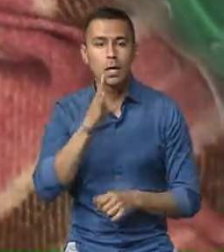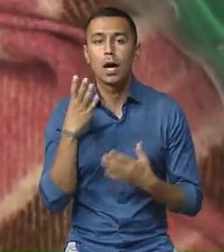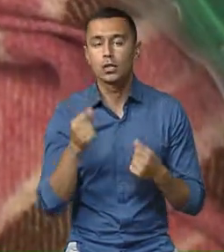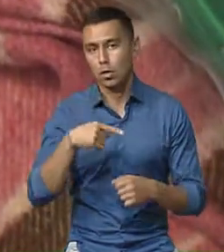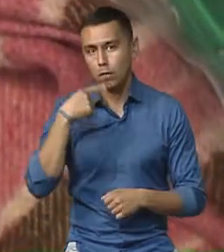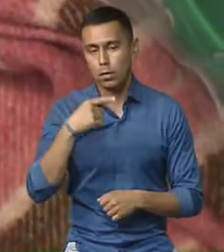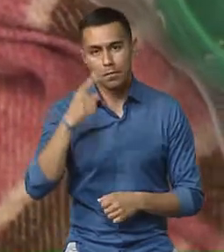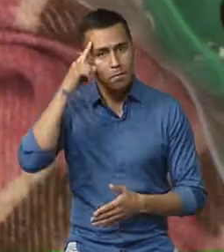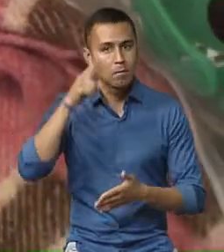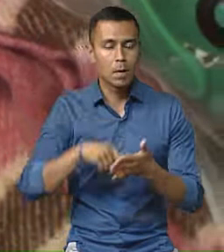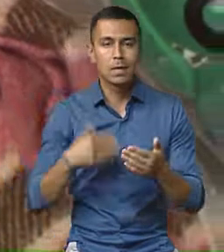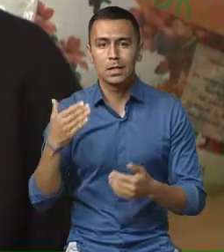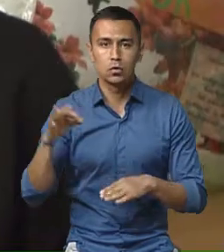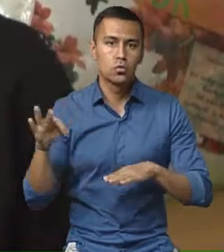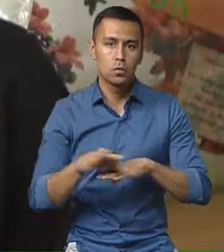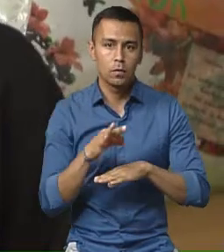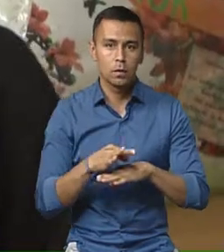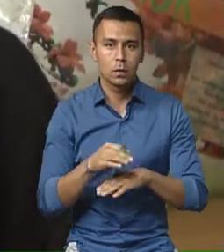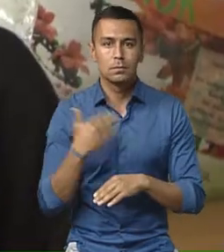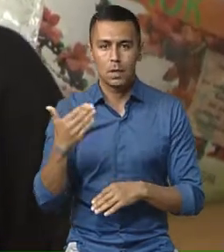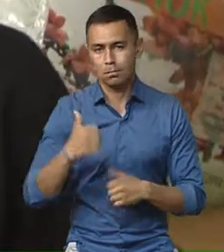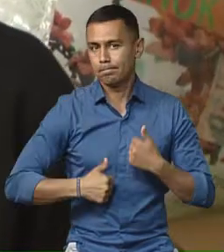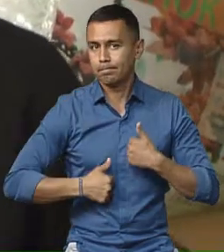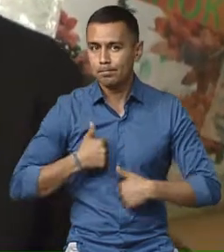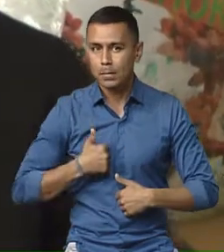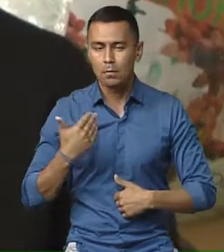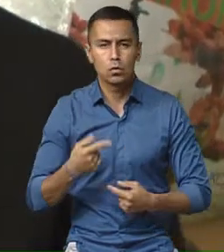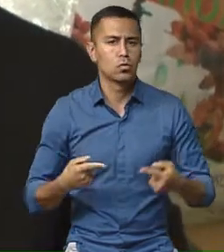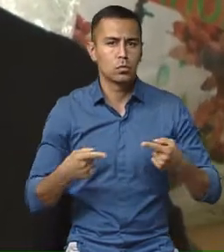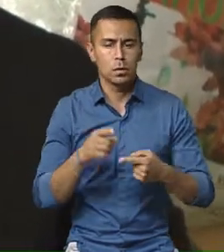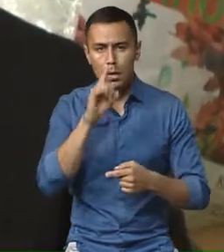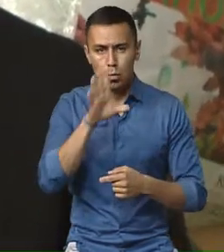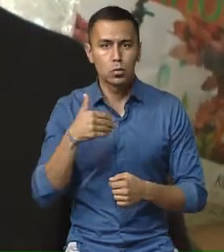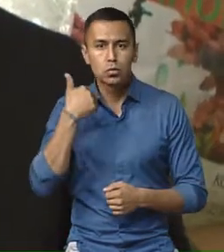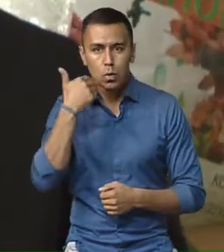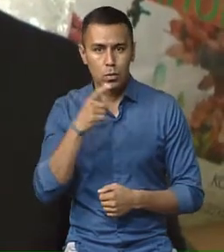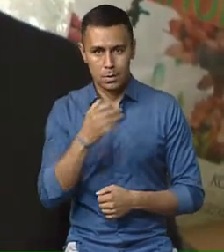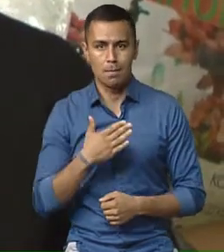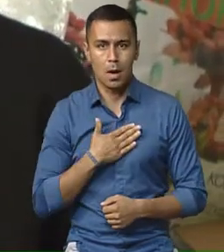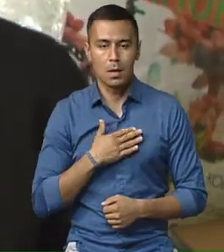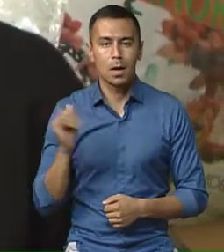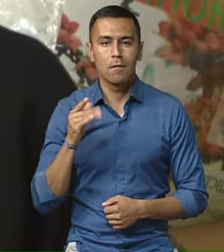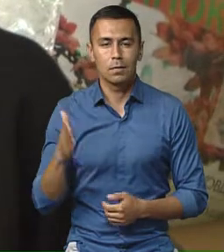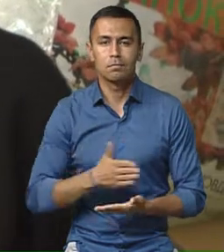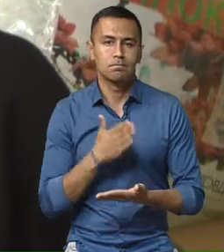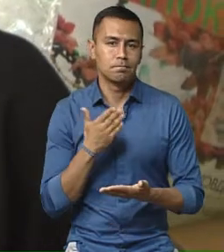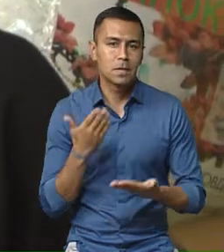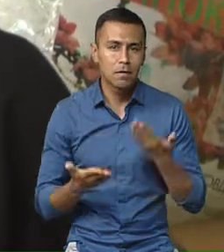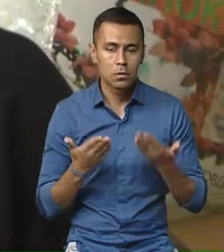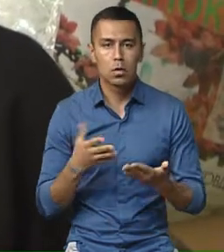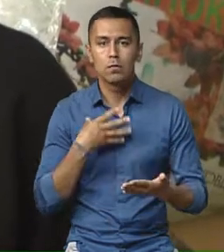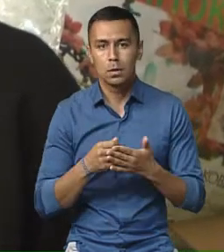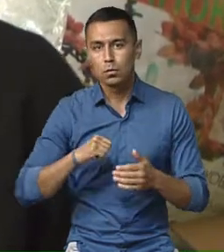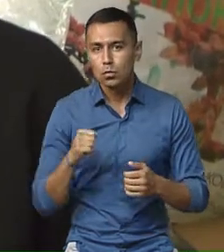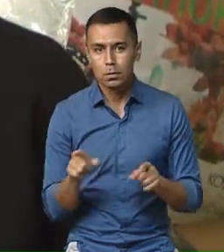каже, впевнена, її чоловік нею пишався б. Йому би точно не було за мене соромно, і він би, мабуть, навіть і своїм